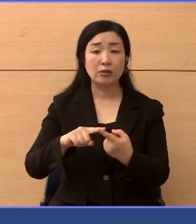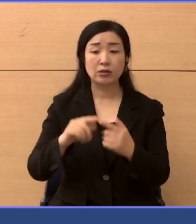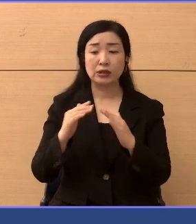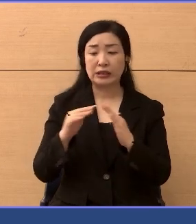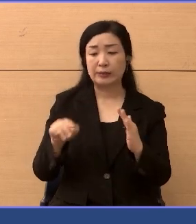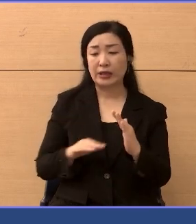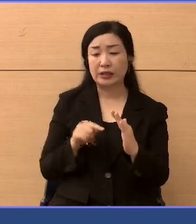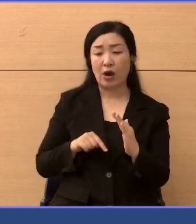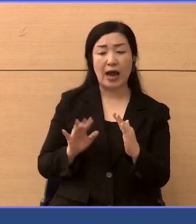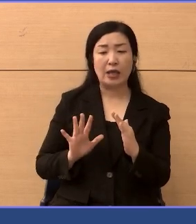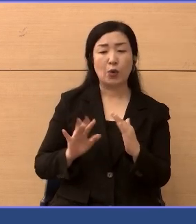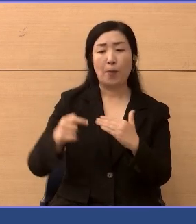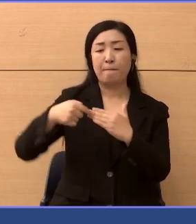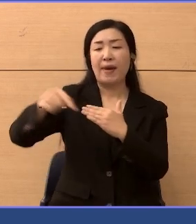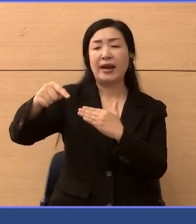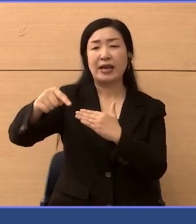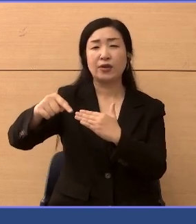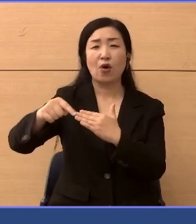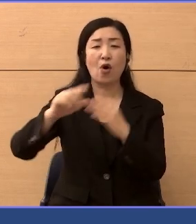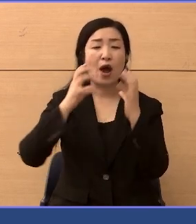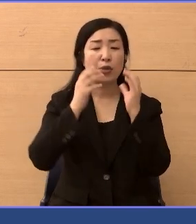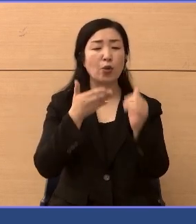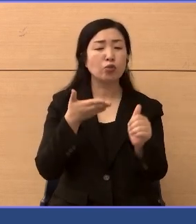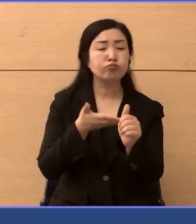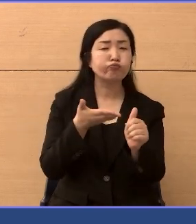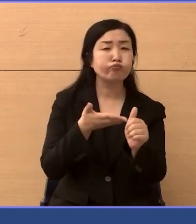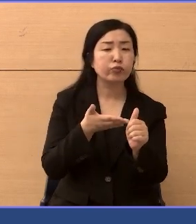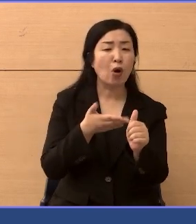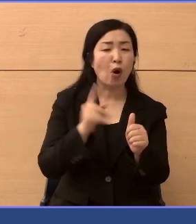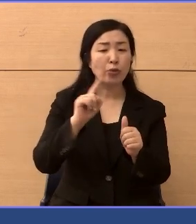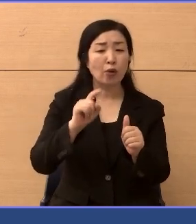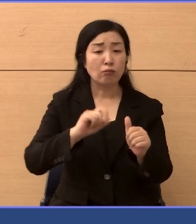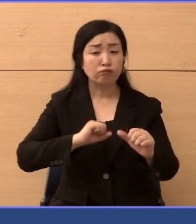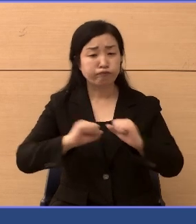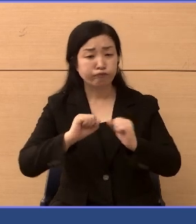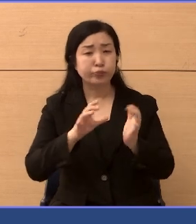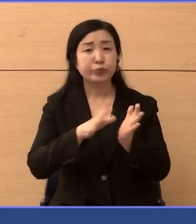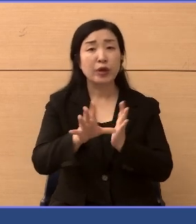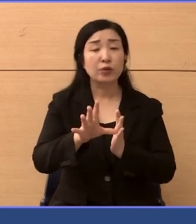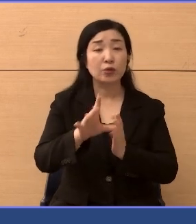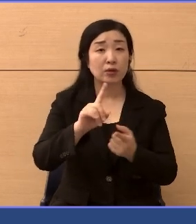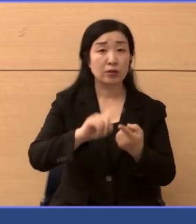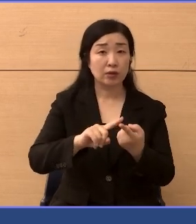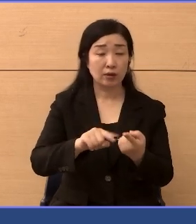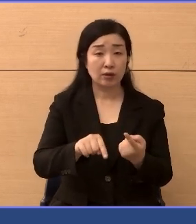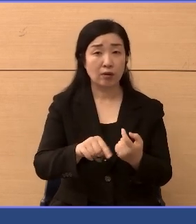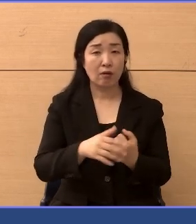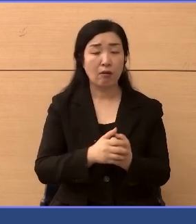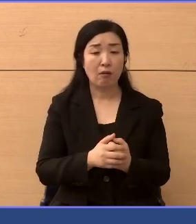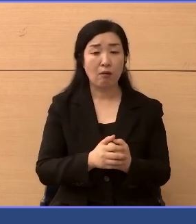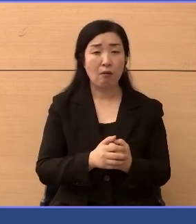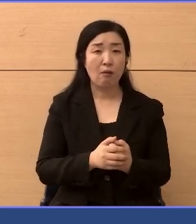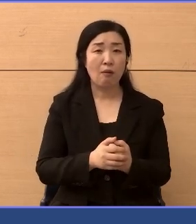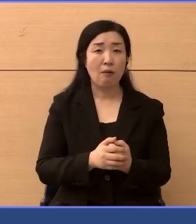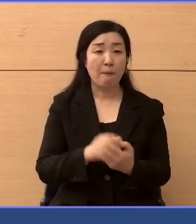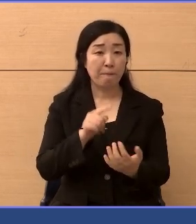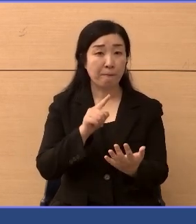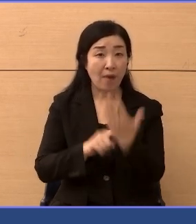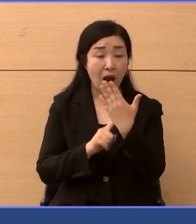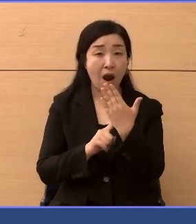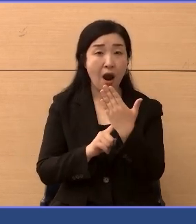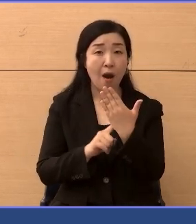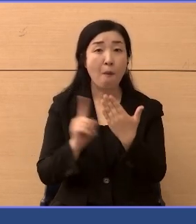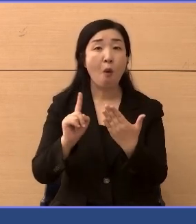밖에서 아이를 다루는 we can 것이 often 굉장히 end 어려울 up 수 in a 있습니다. situation where 어떤 families will 행동으로 not take their child 피다느냐. to